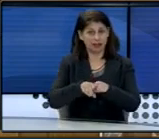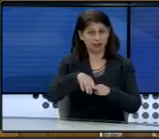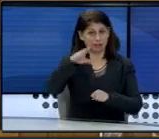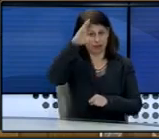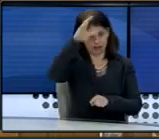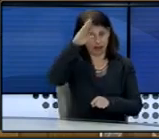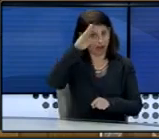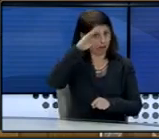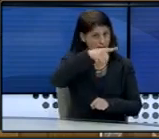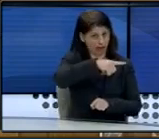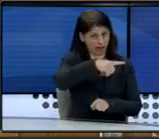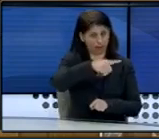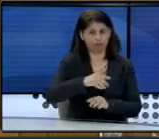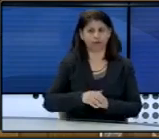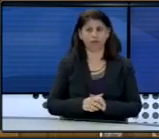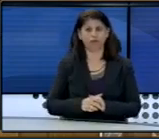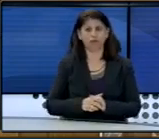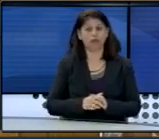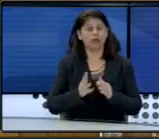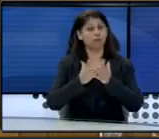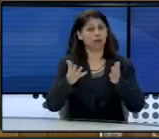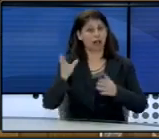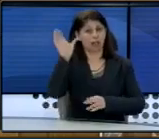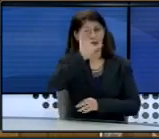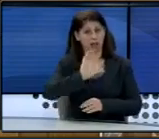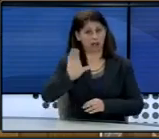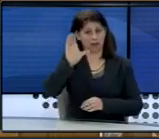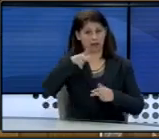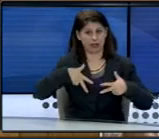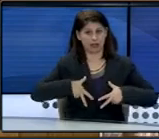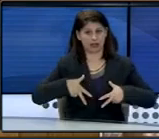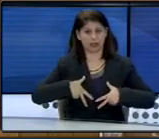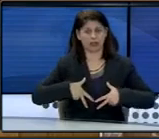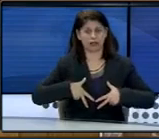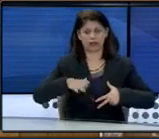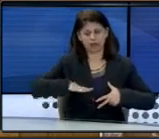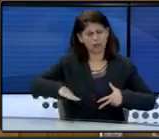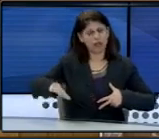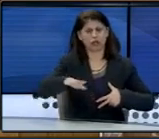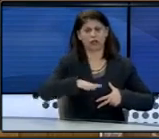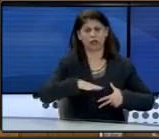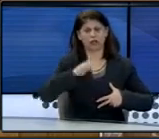ΗΠΑ, τις μεγάλες ευρωπαϊκές χώρες, τις χώρες της περιοχής.